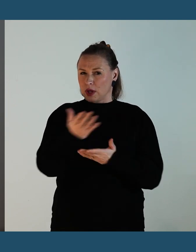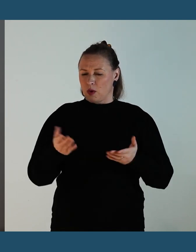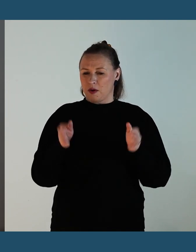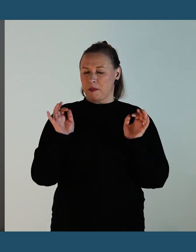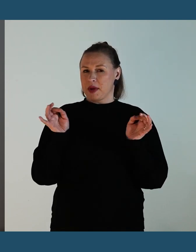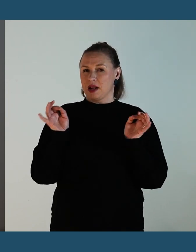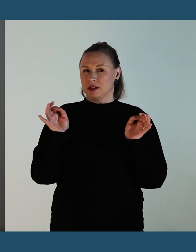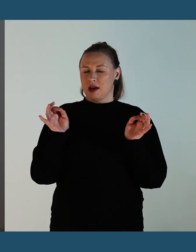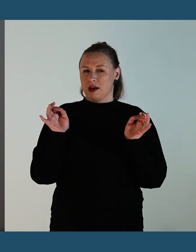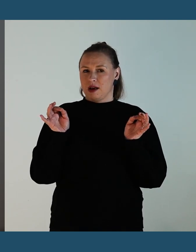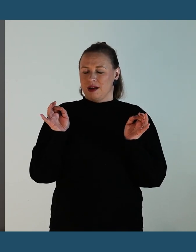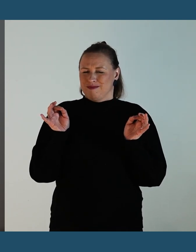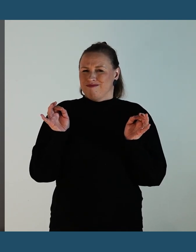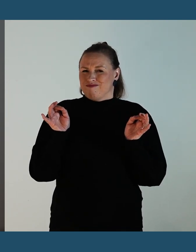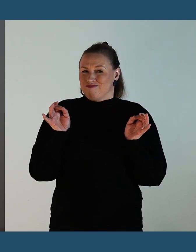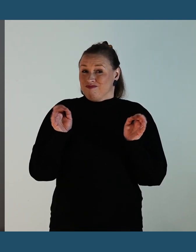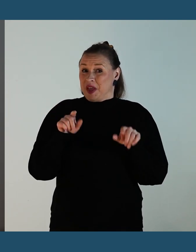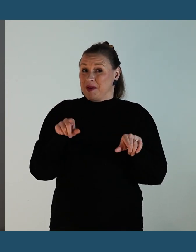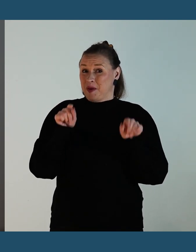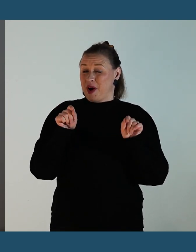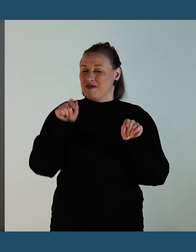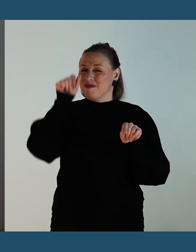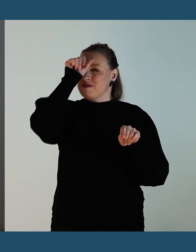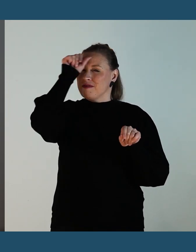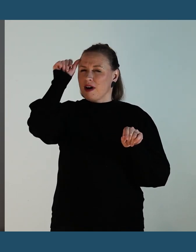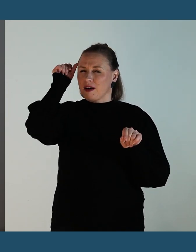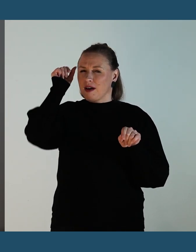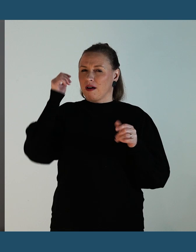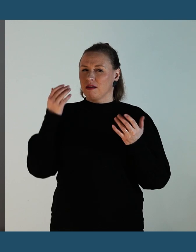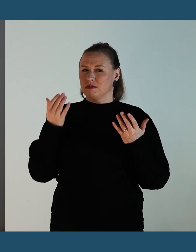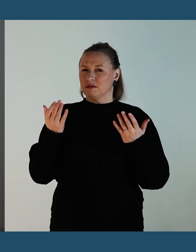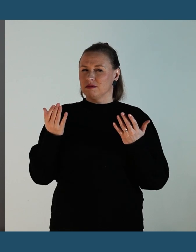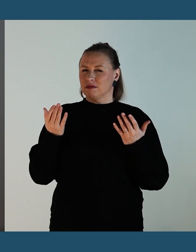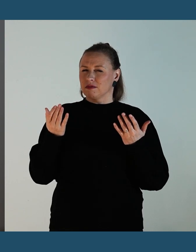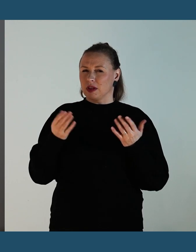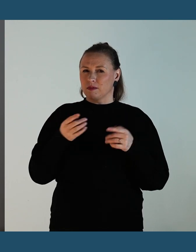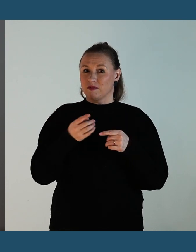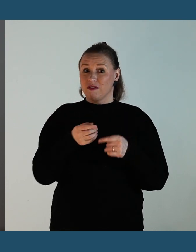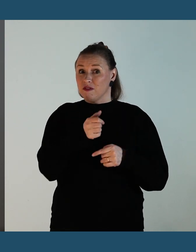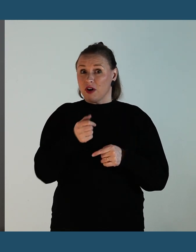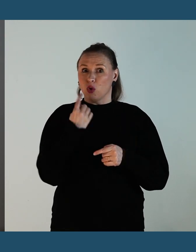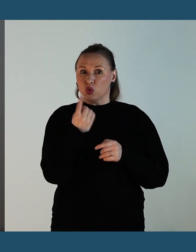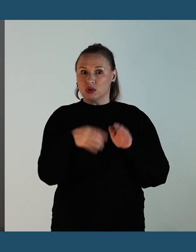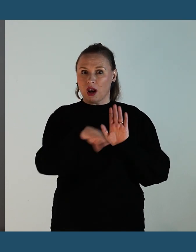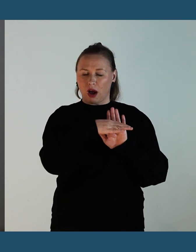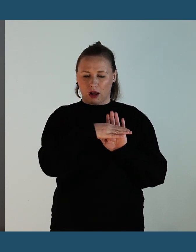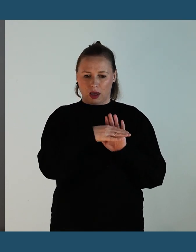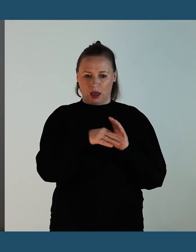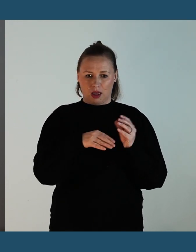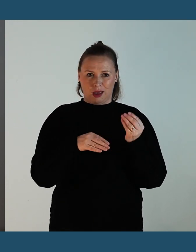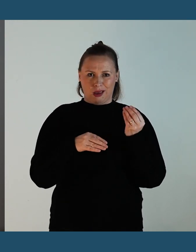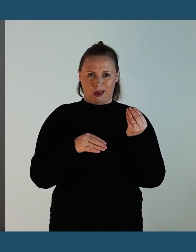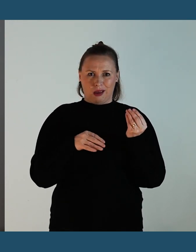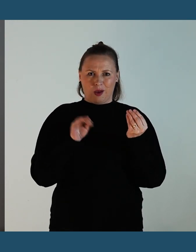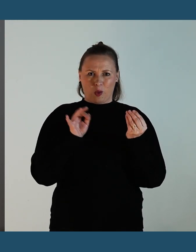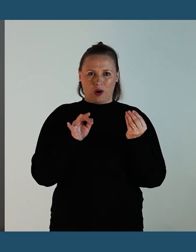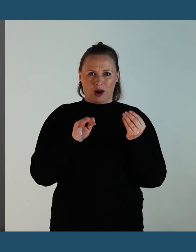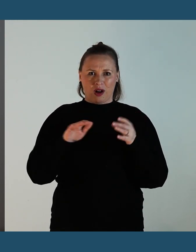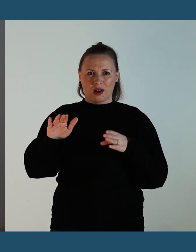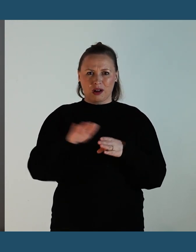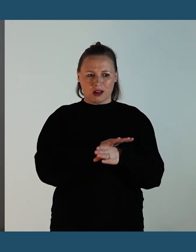on ehkä aika vaikeaa tällä hetkellä, tai niin kuin yhden lain puitteissa turvata kaikille